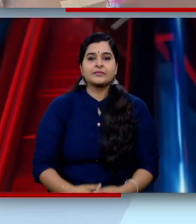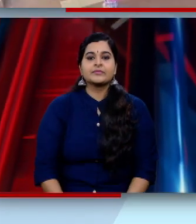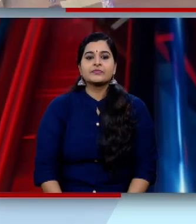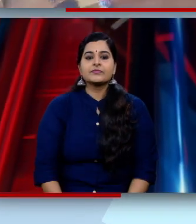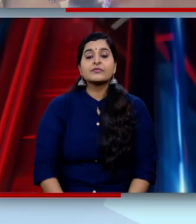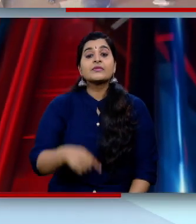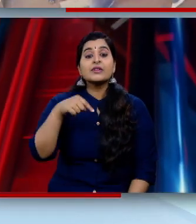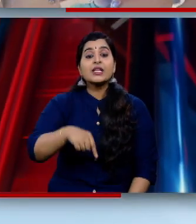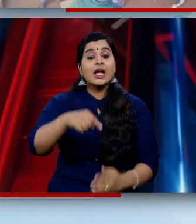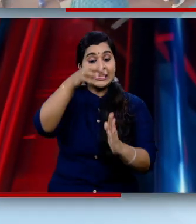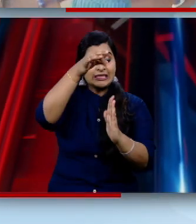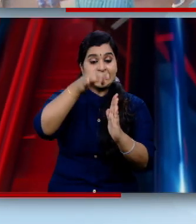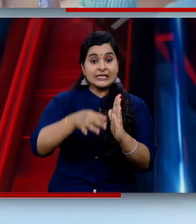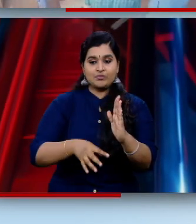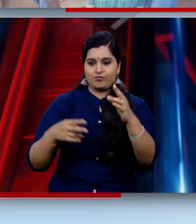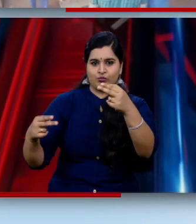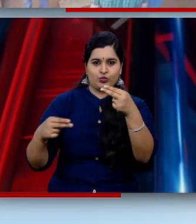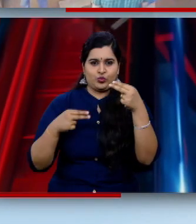കൃഷ്ണമോഹൻ ചേരുന്നുണ്ട്. കൃഷ്ണമോഹൻ, എന്താണ് വിവരങ്ങൾ?